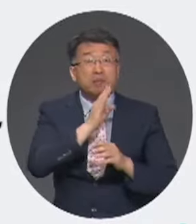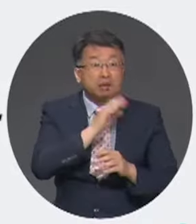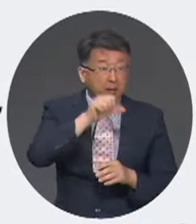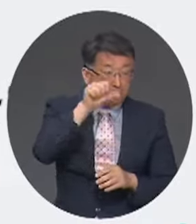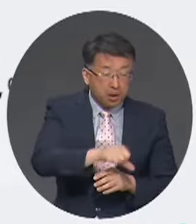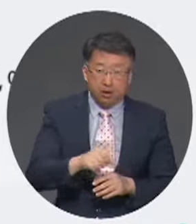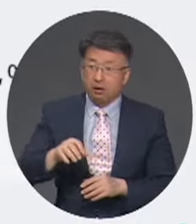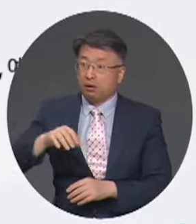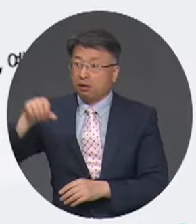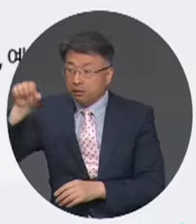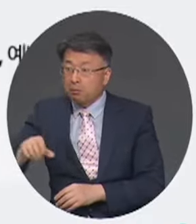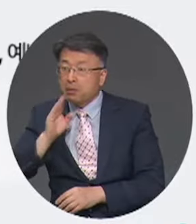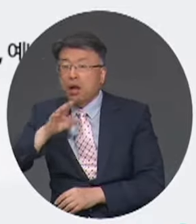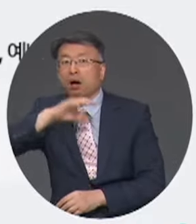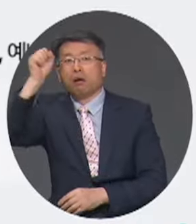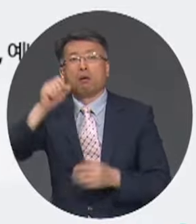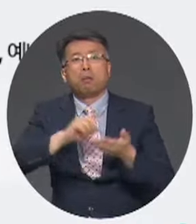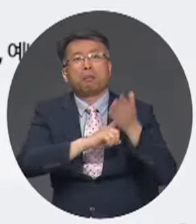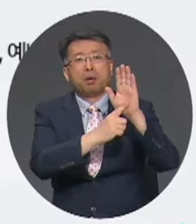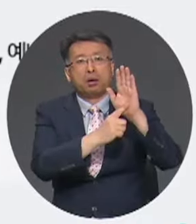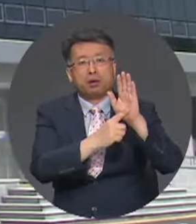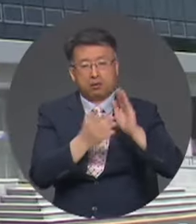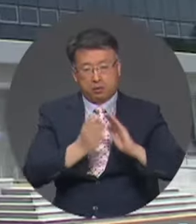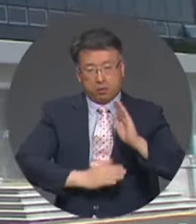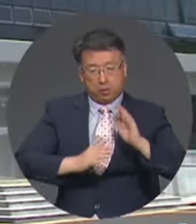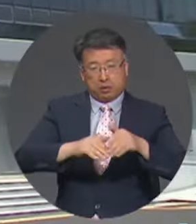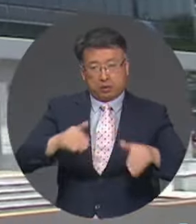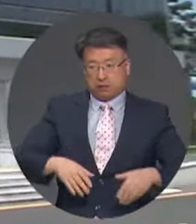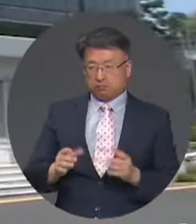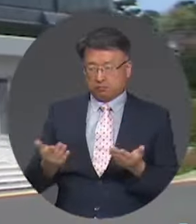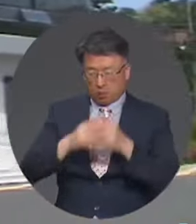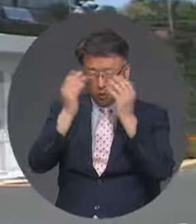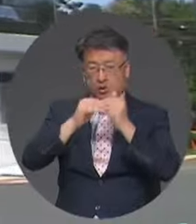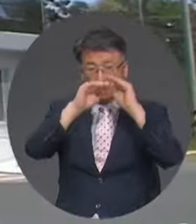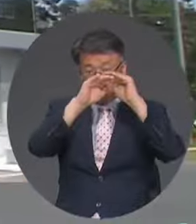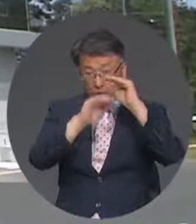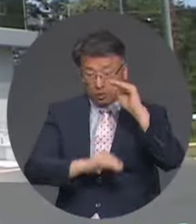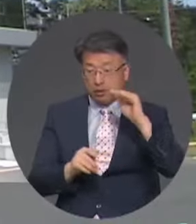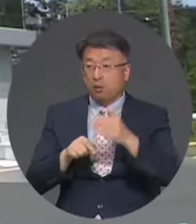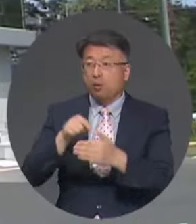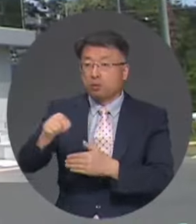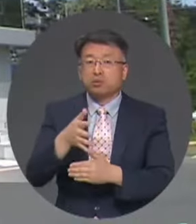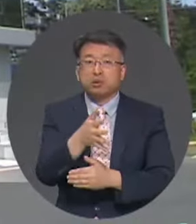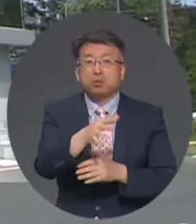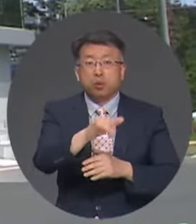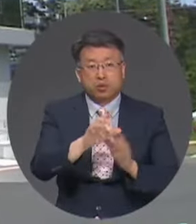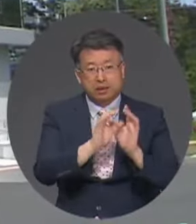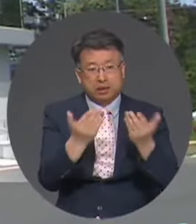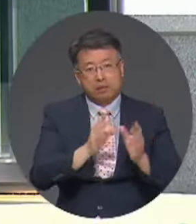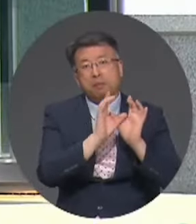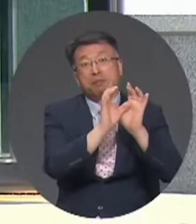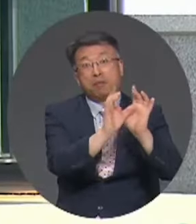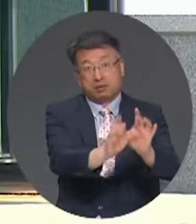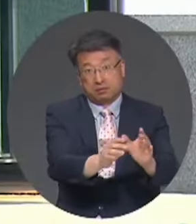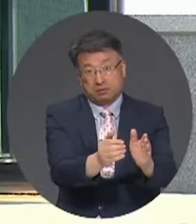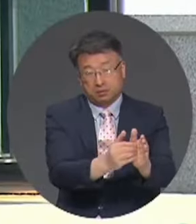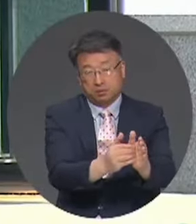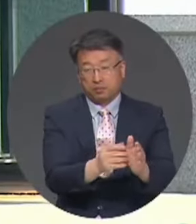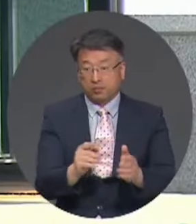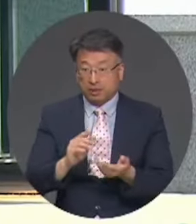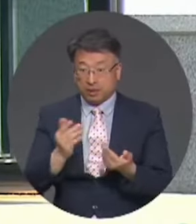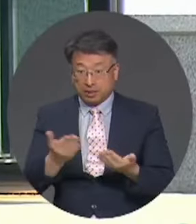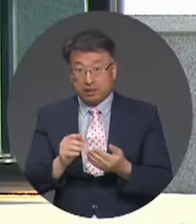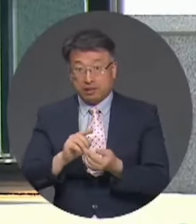진주시는 공정성과 관성을 담보하기 위해 지금 용 전과정을 외부 기관에 맡겼습니다